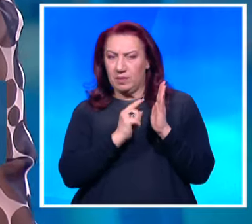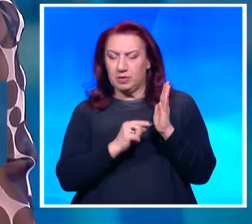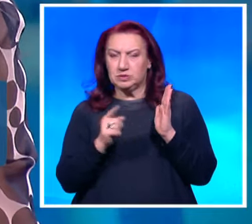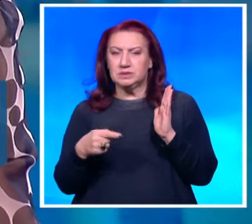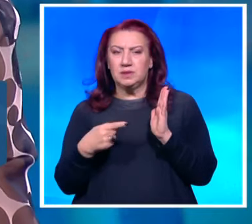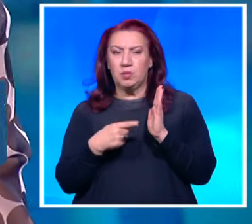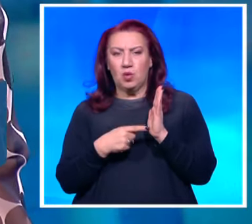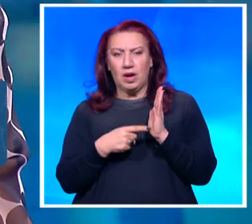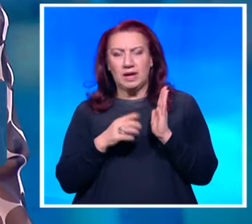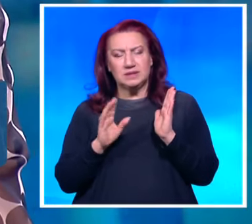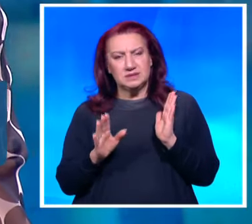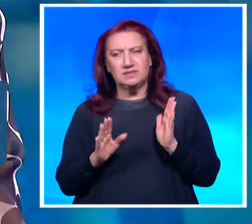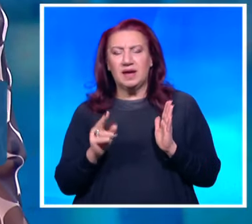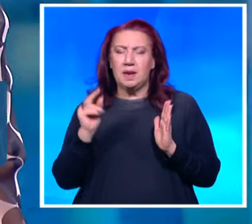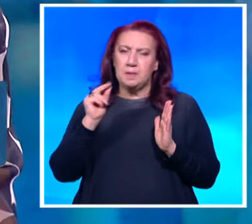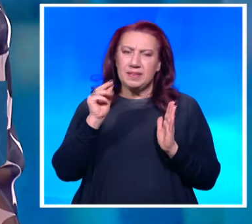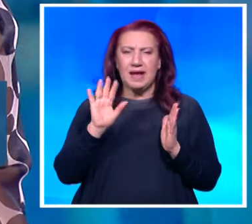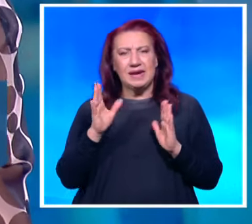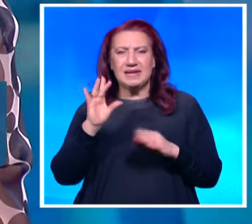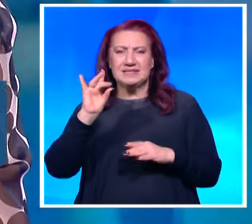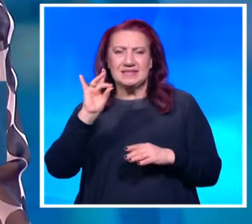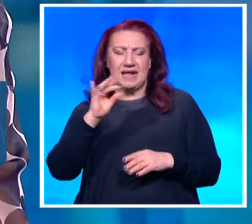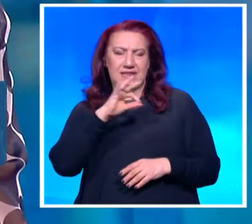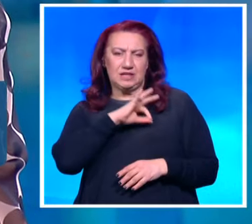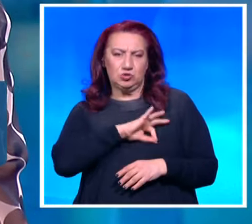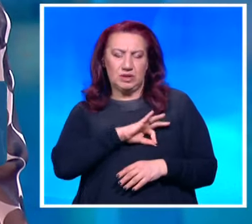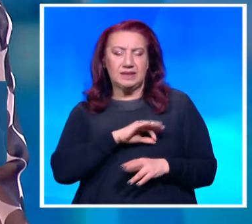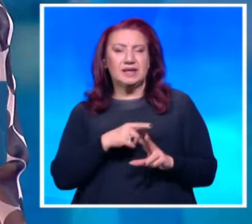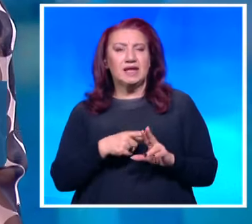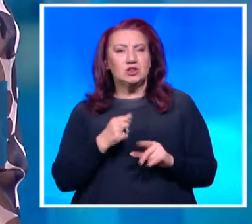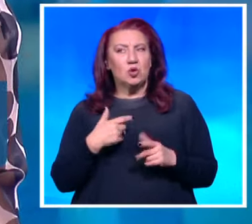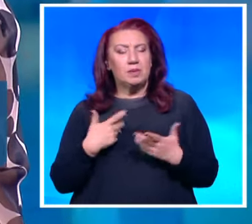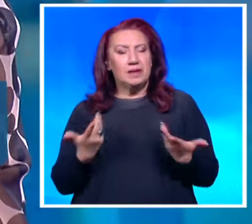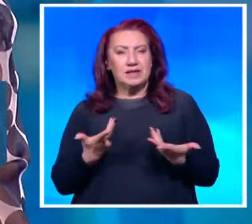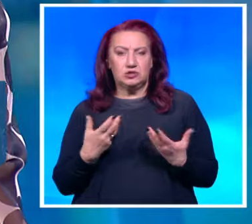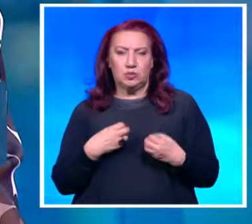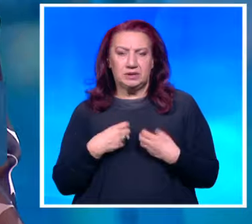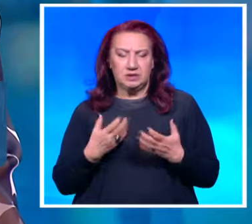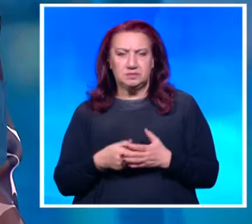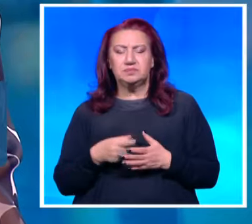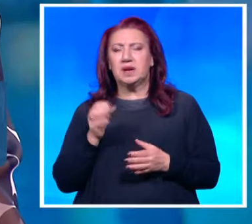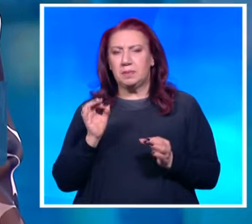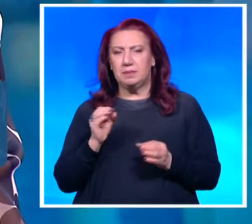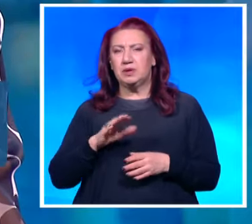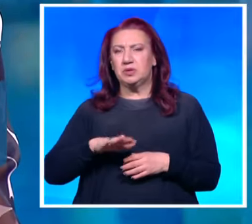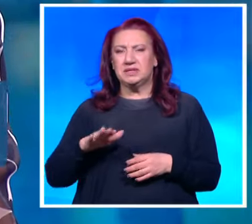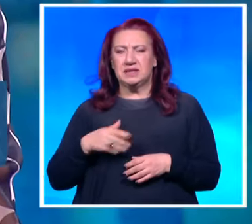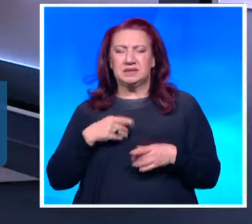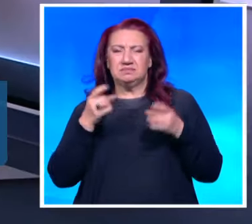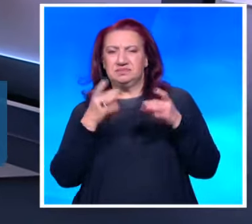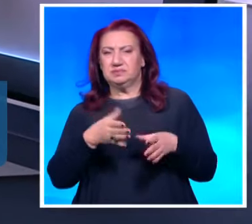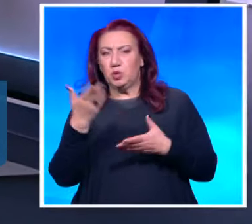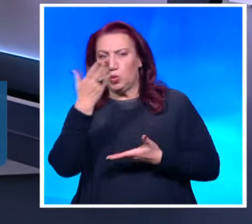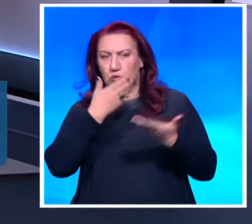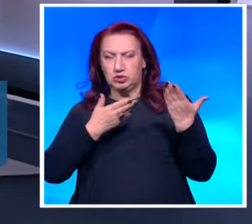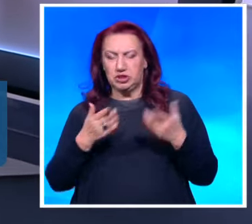в крак с средните резултати, но има някои притеснителни индикатори. Примерно, тяхната ангажираност в образователната система, здравословните